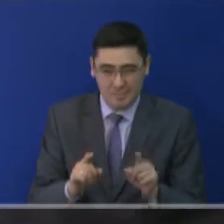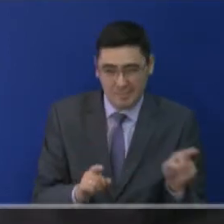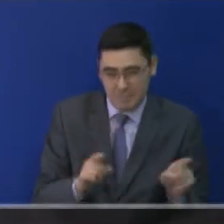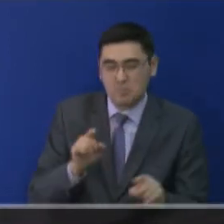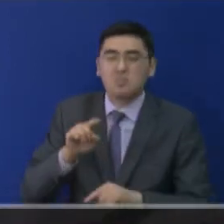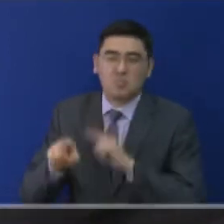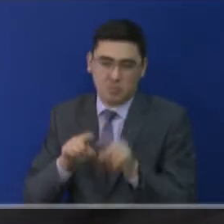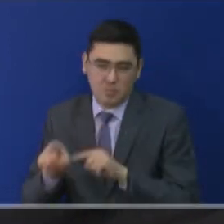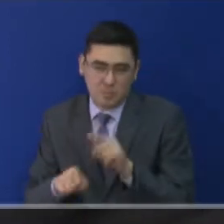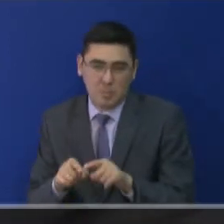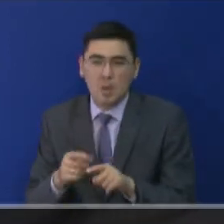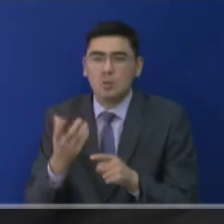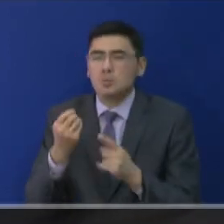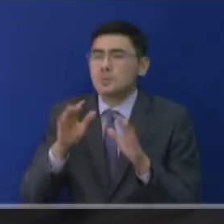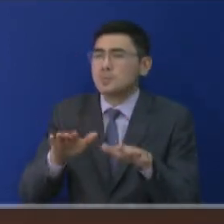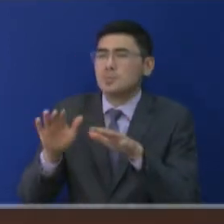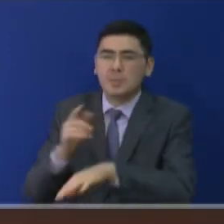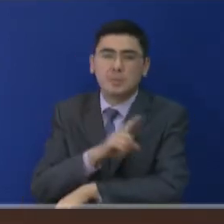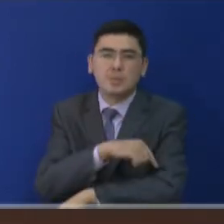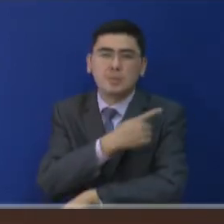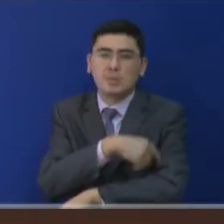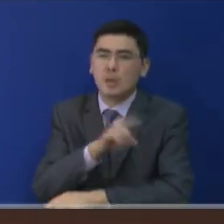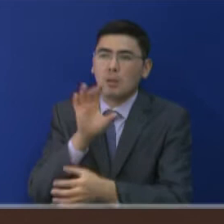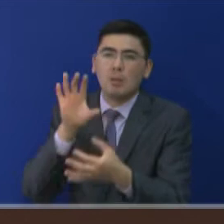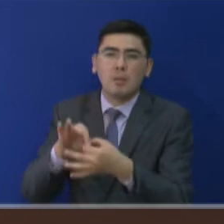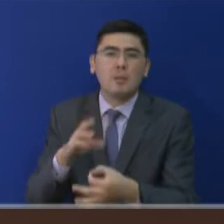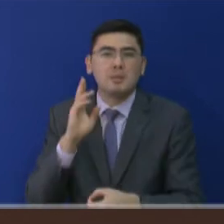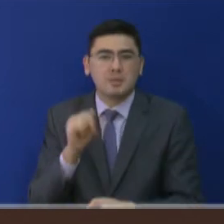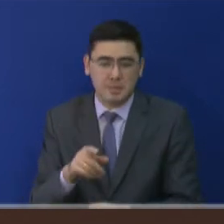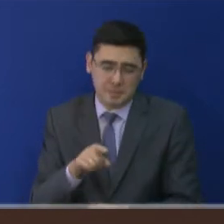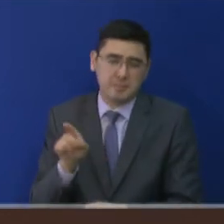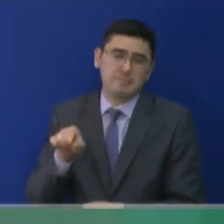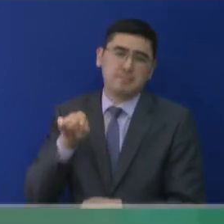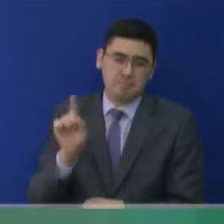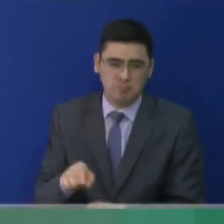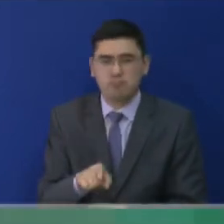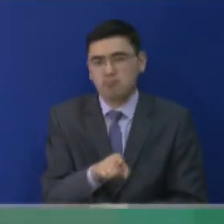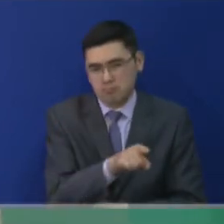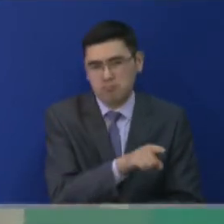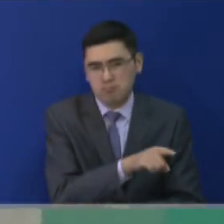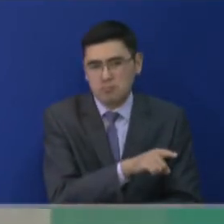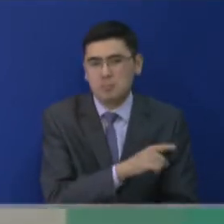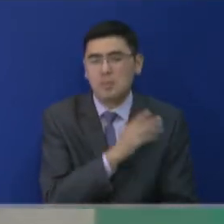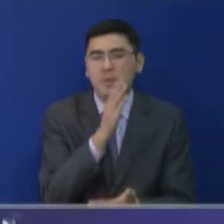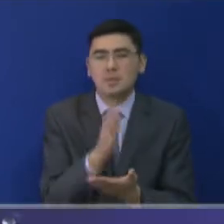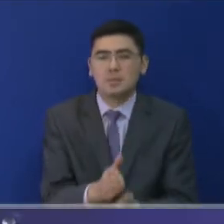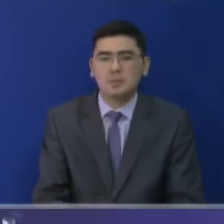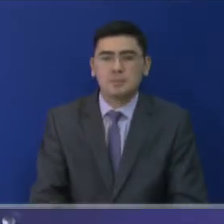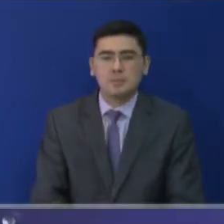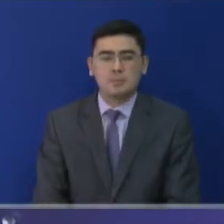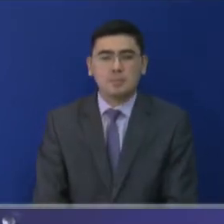қызметтер және емдеу мекемелеріне тіркелуге қатысты сауалдар бар. Рысқұл Мадвасова, Самат Секенов, Аслан